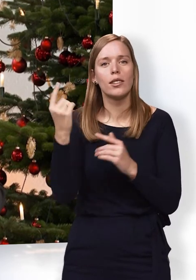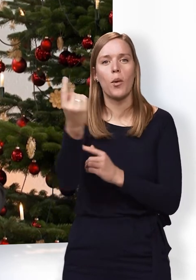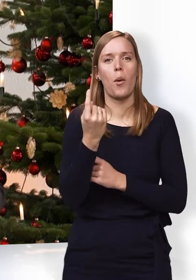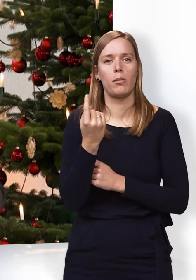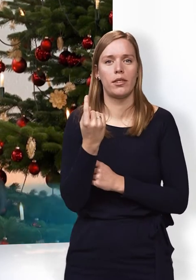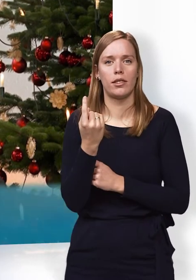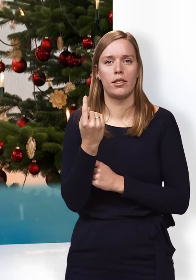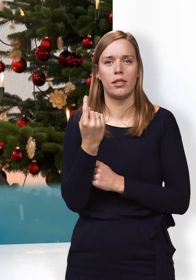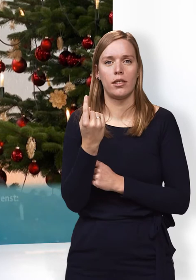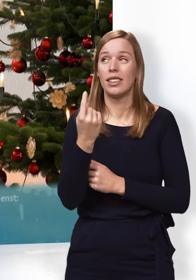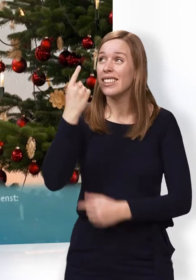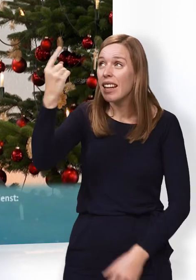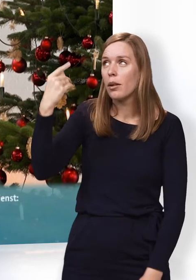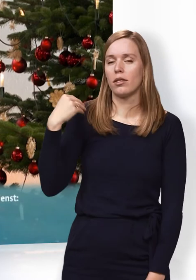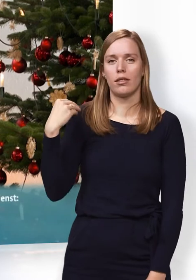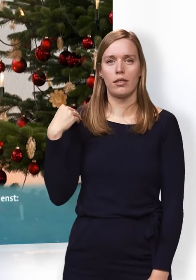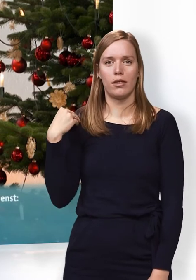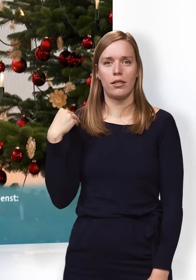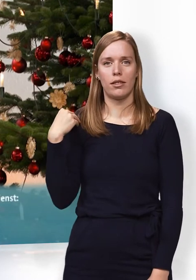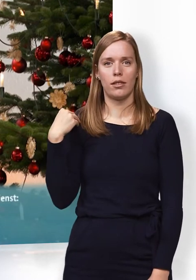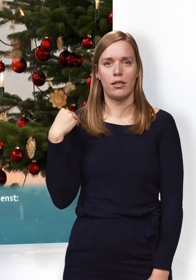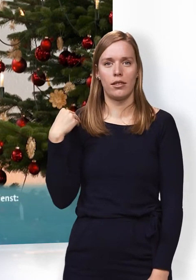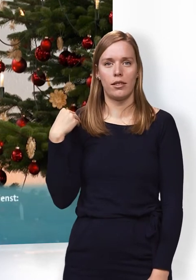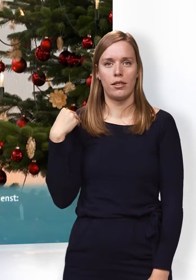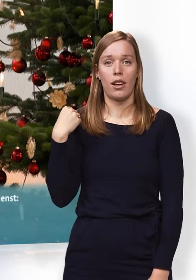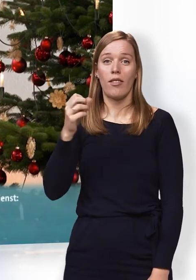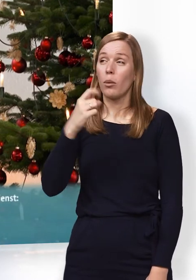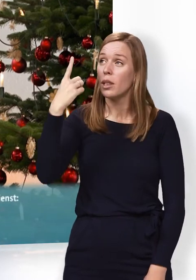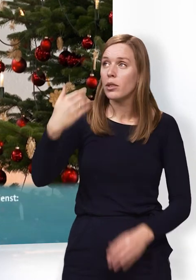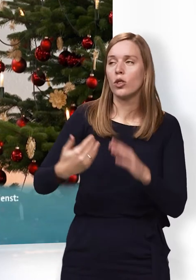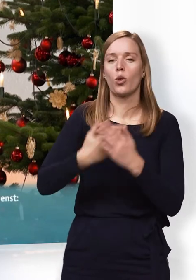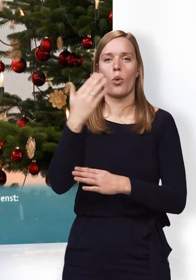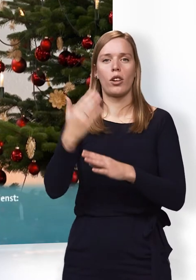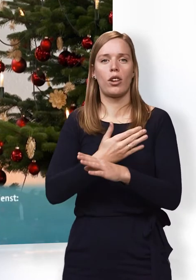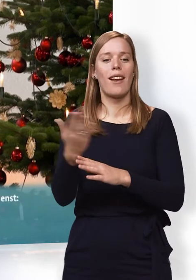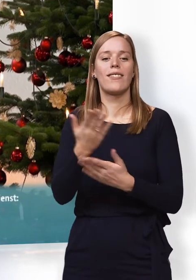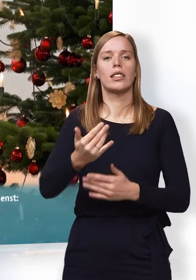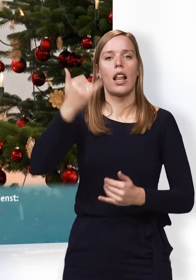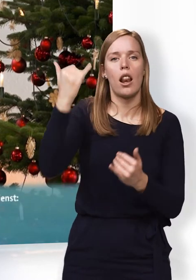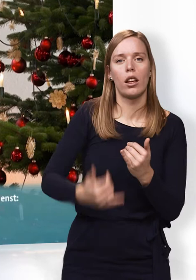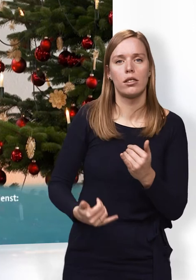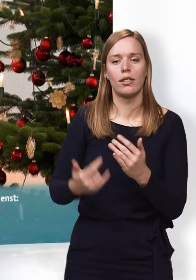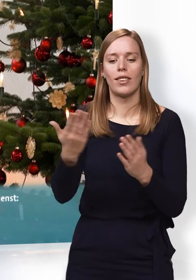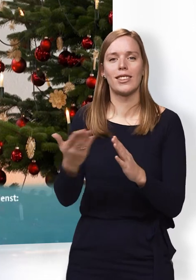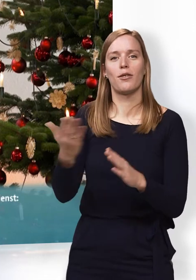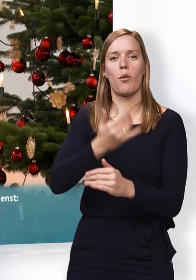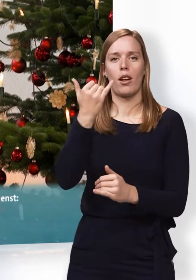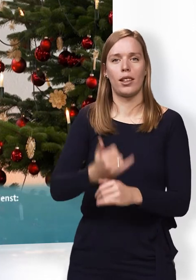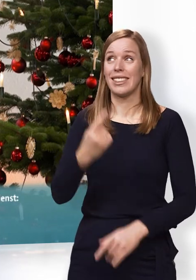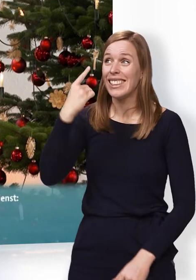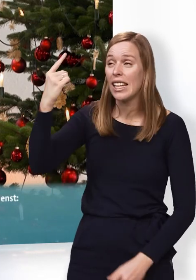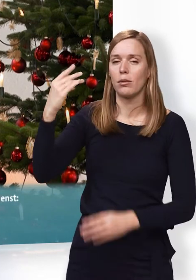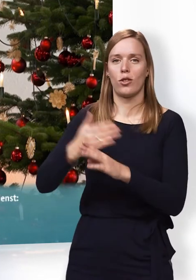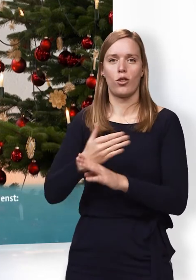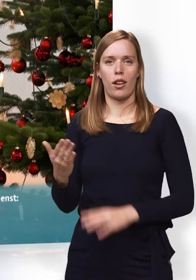wird. Er setzt nämlich ganz neu fest, was das Letzte ist, und was das Vorletzte ist, was